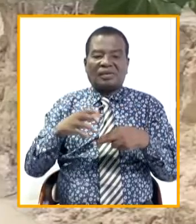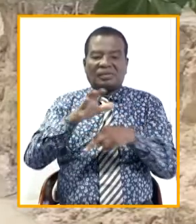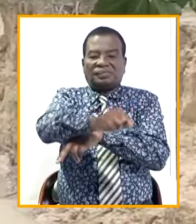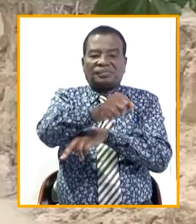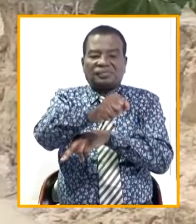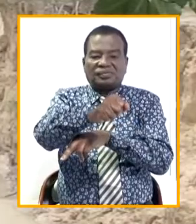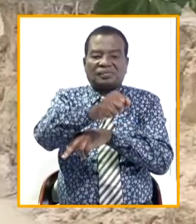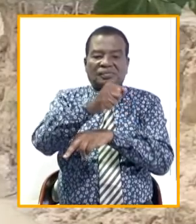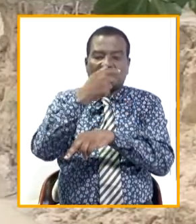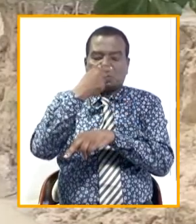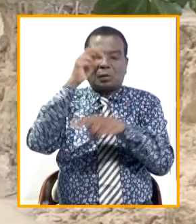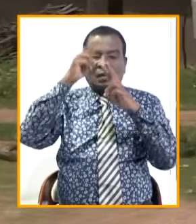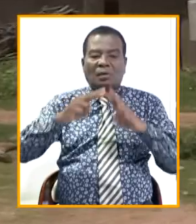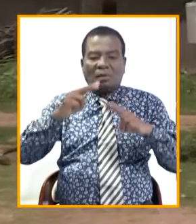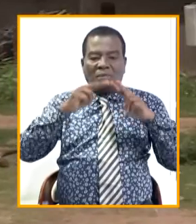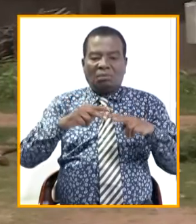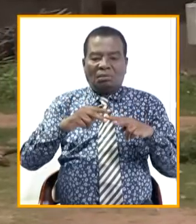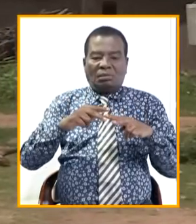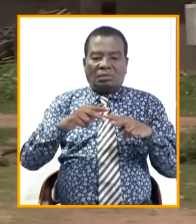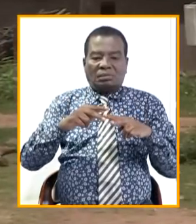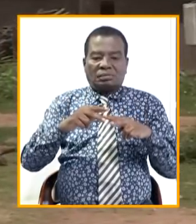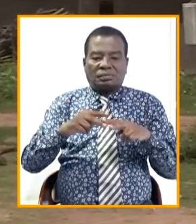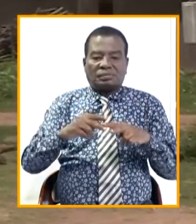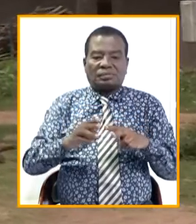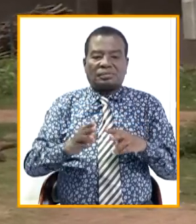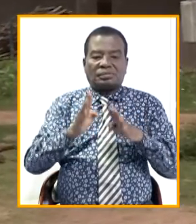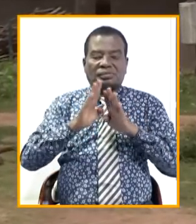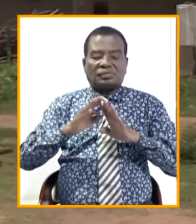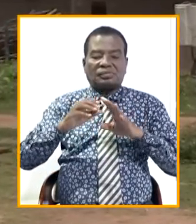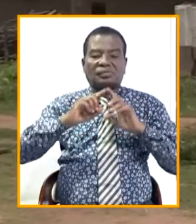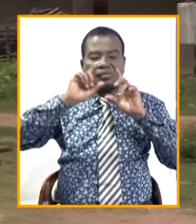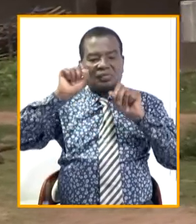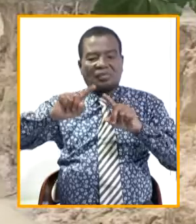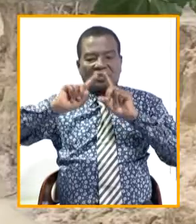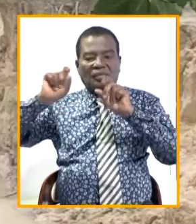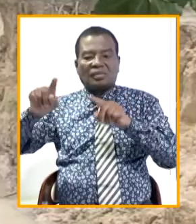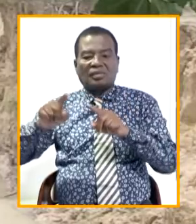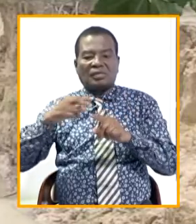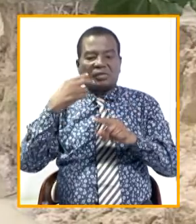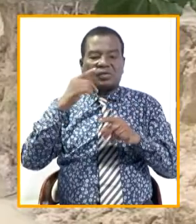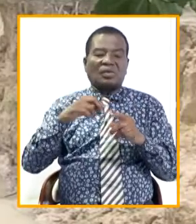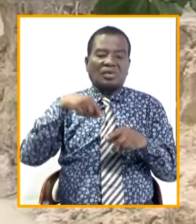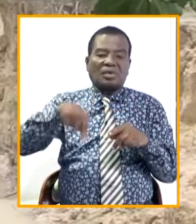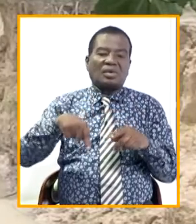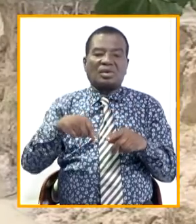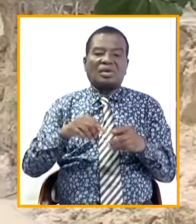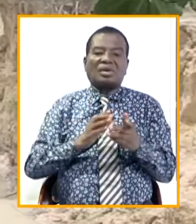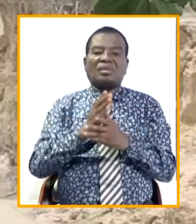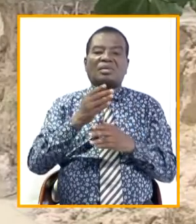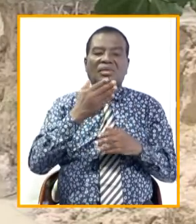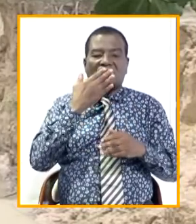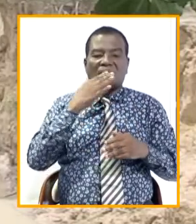aller au village, pour aller lui demander, questionner, s'ils voient que... Il n'est pas